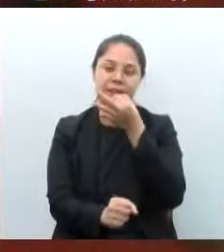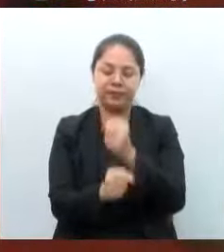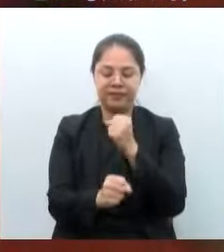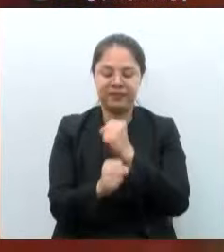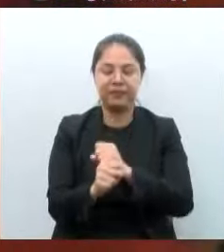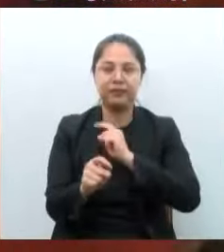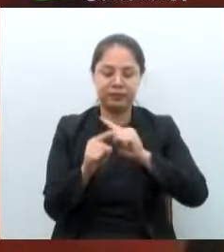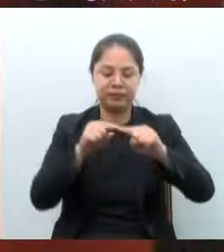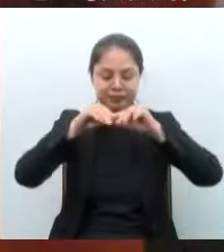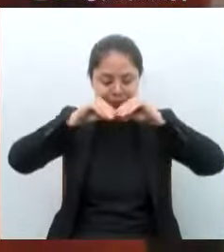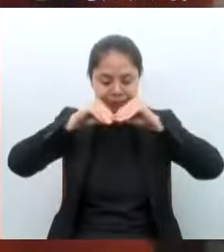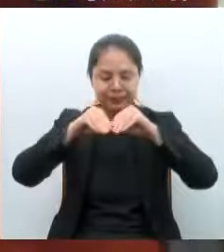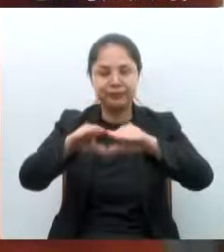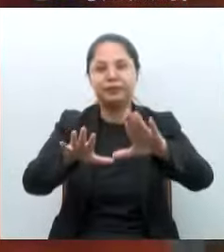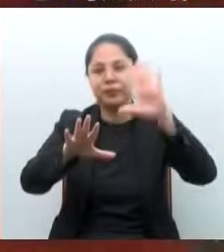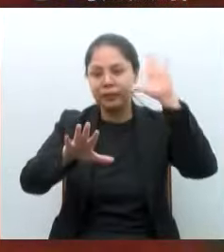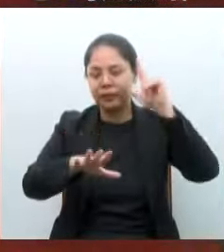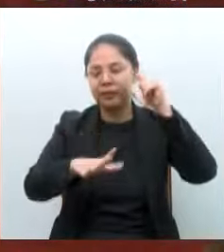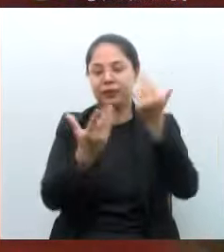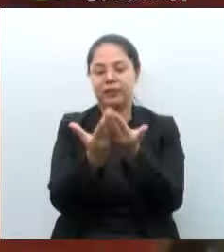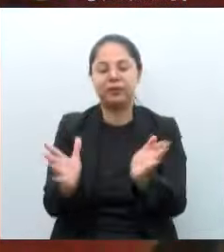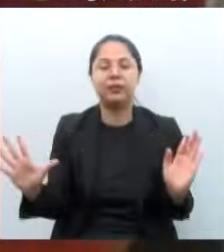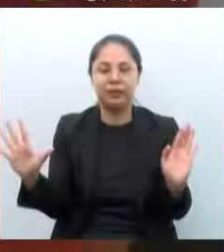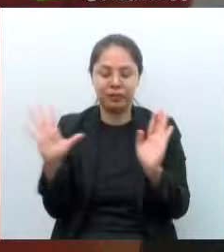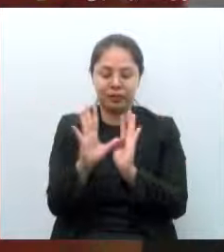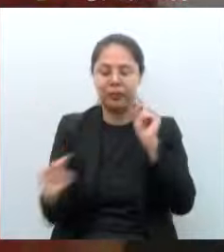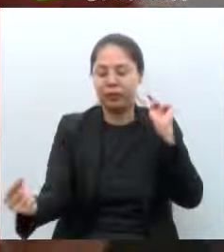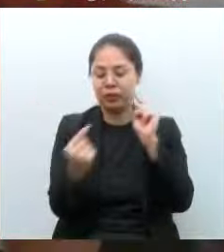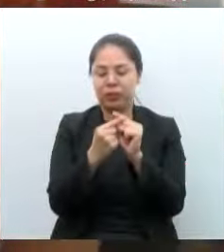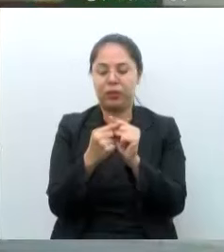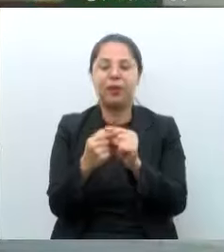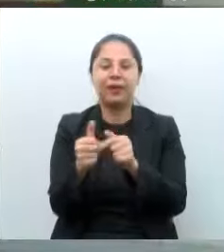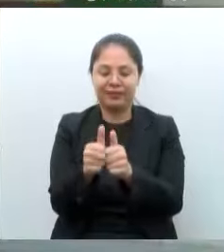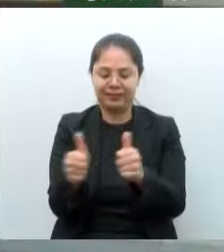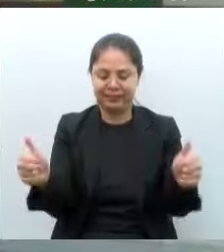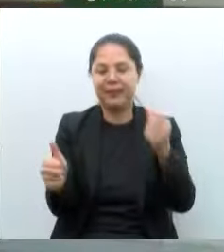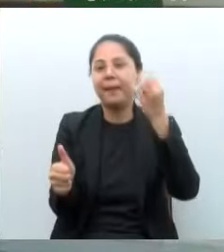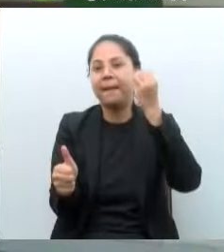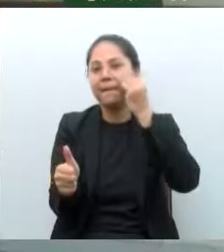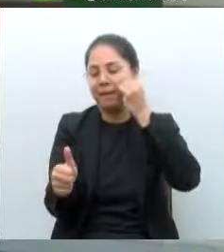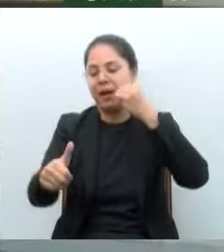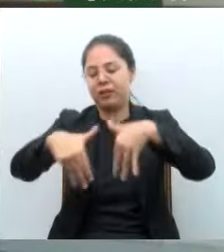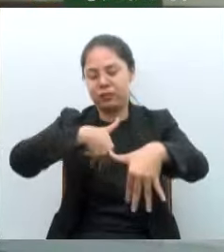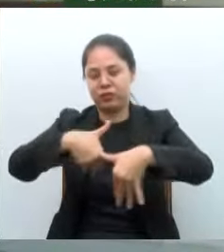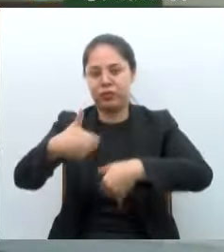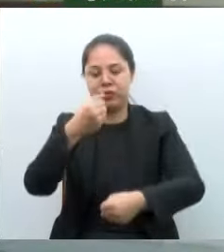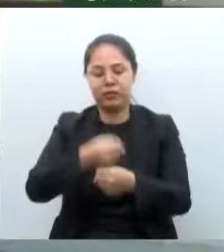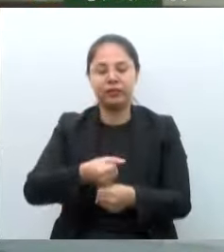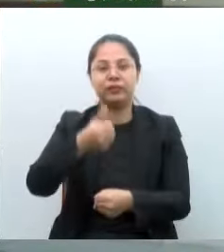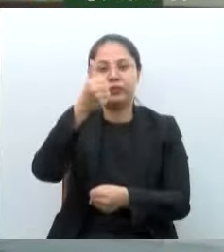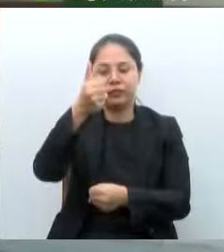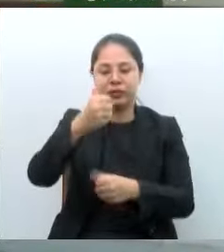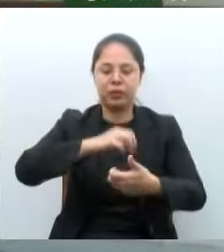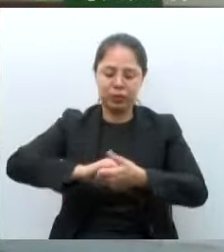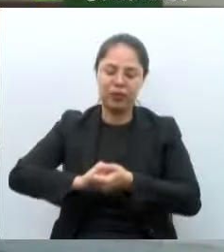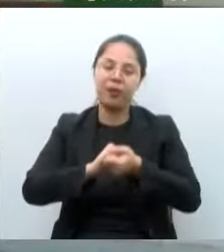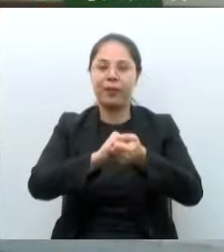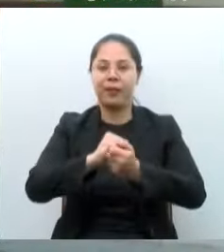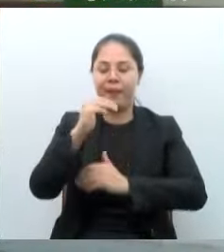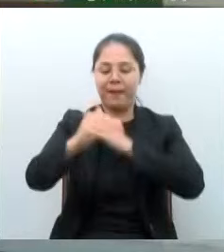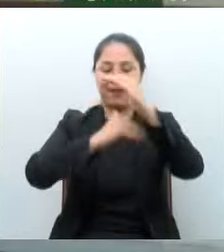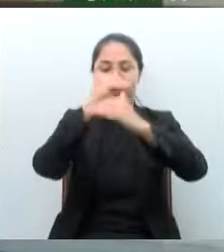พเผยแพร่ให้กับผู้ปกครองและชุมชนเกิดความสัมพันธ์ที่ดีระหว่างบ้านโรงเรียนและชุมชนและเพิ่มความร่วมมือในการพัฒนา